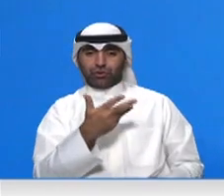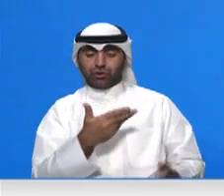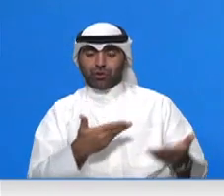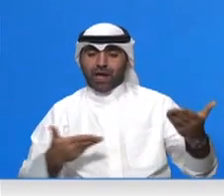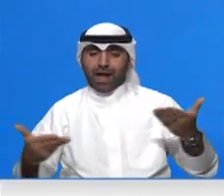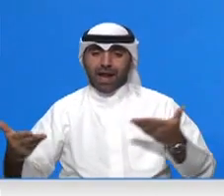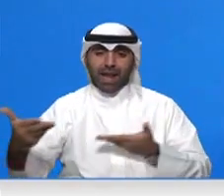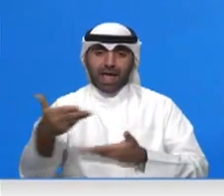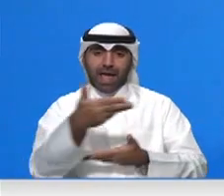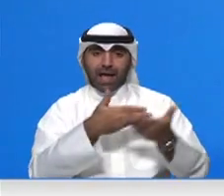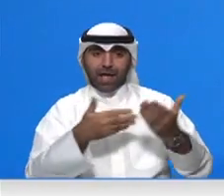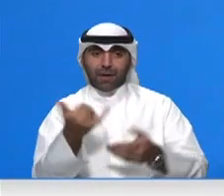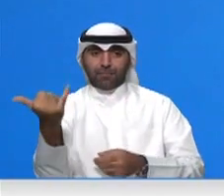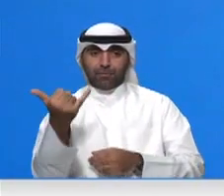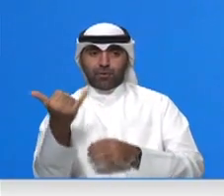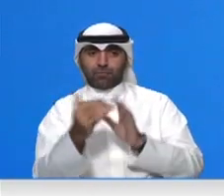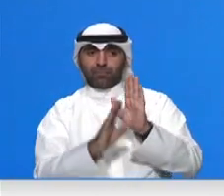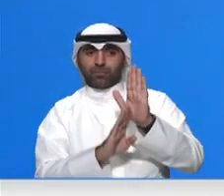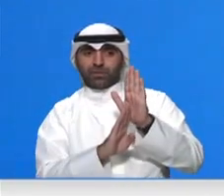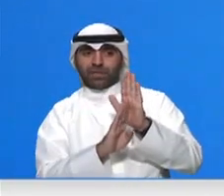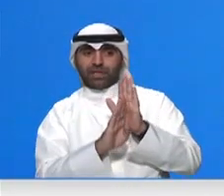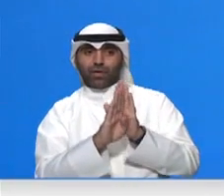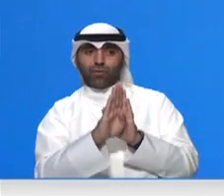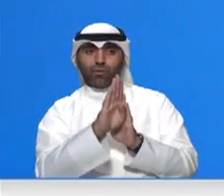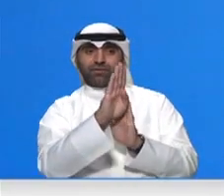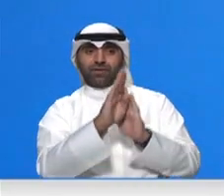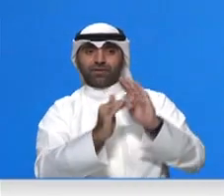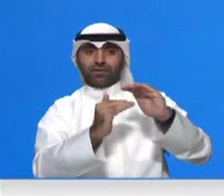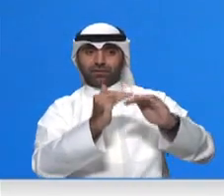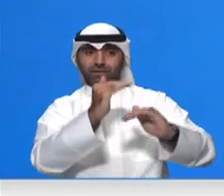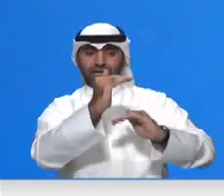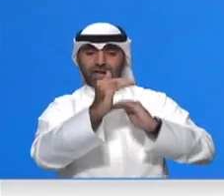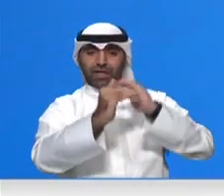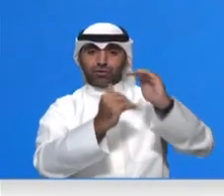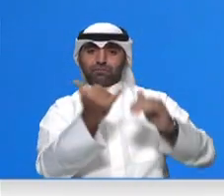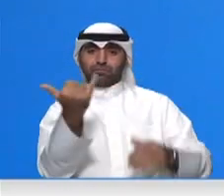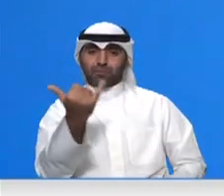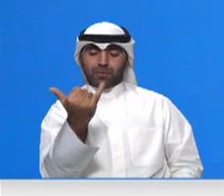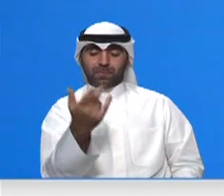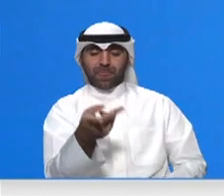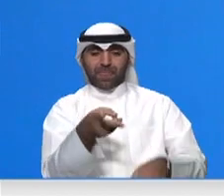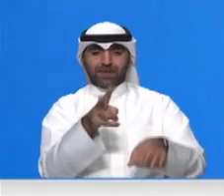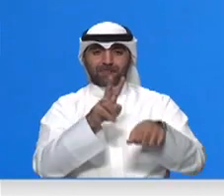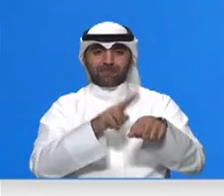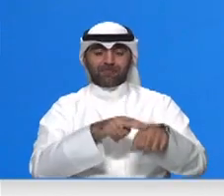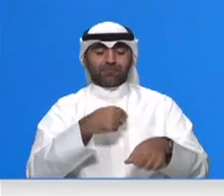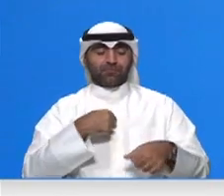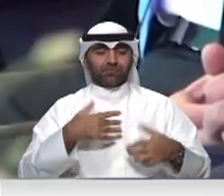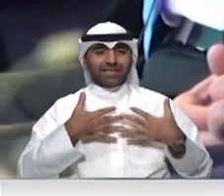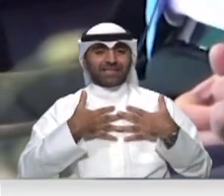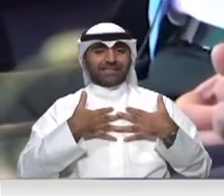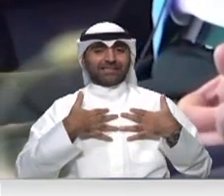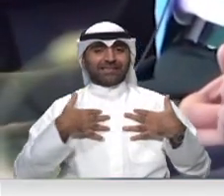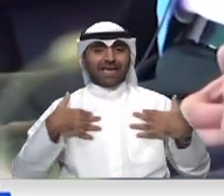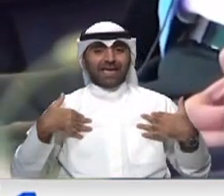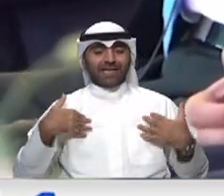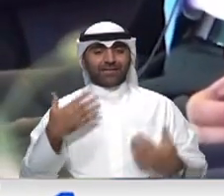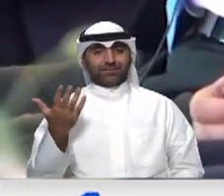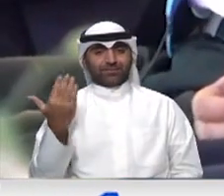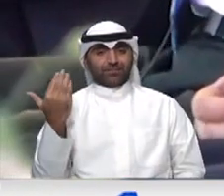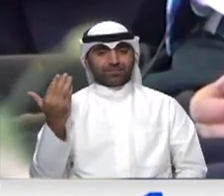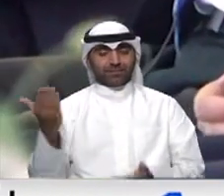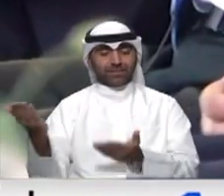بلندن احتفلنا بالعيد السب بمكتب الاستمار الكويتي خلال زياره سمو ولي العهد الكويتي لبريطانيا وبدء الحوار